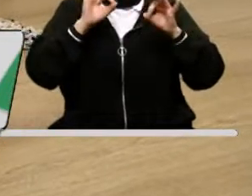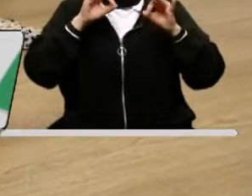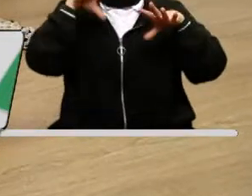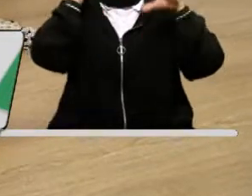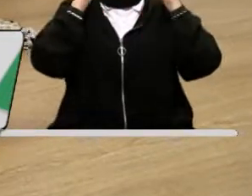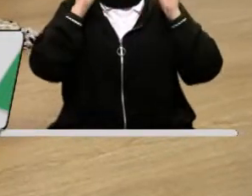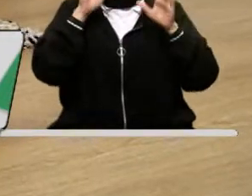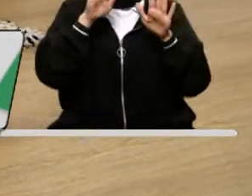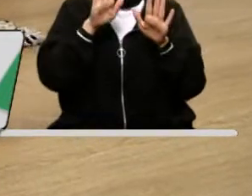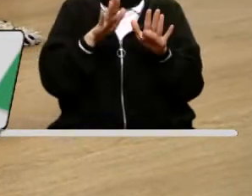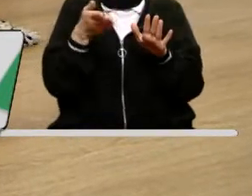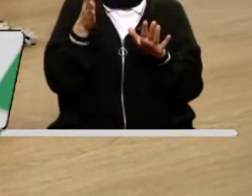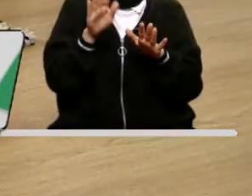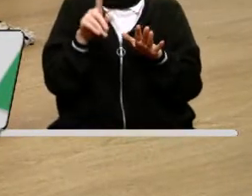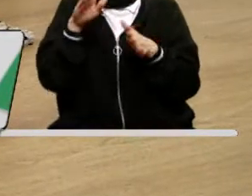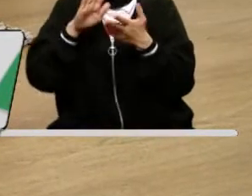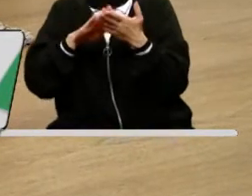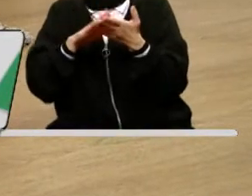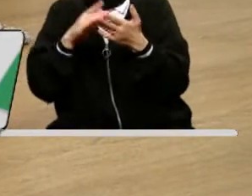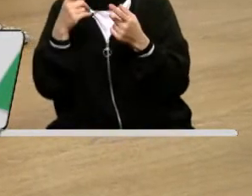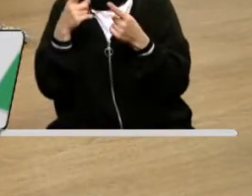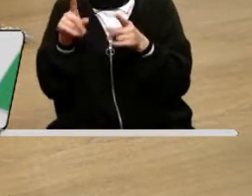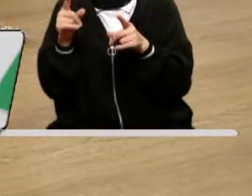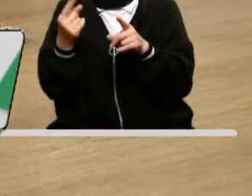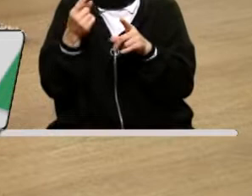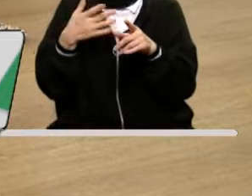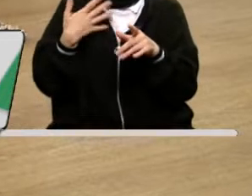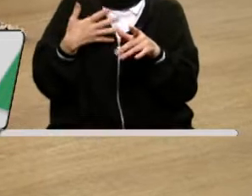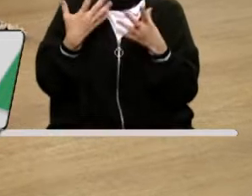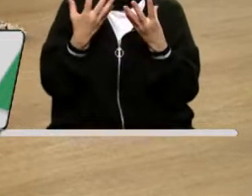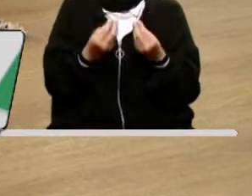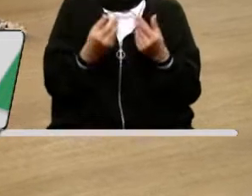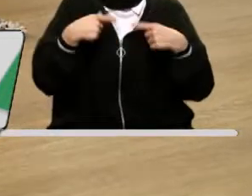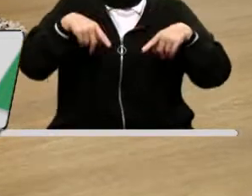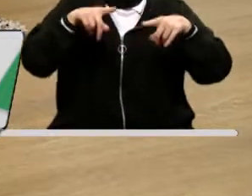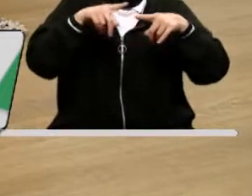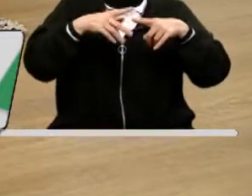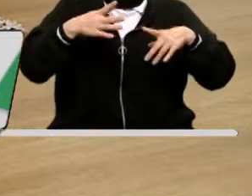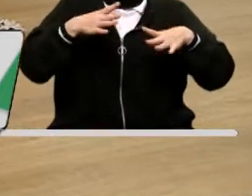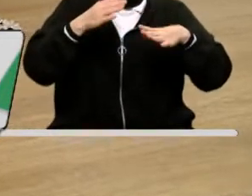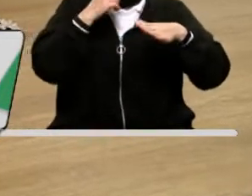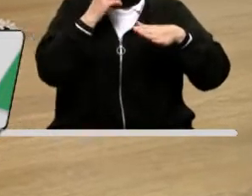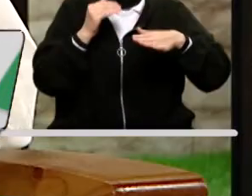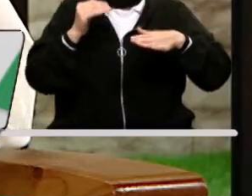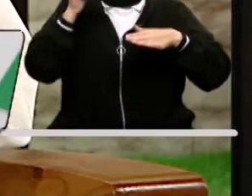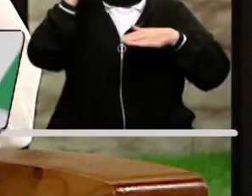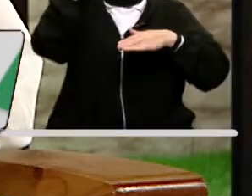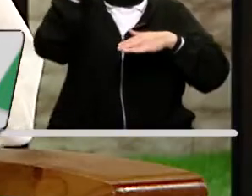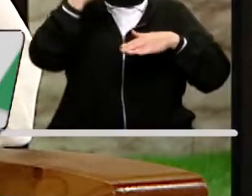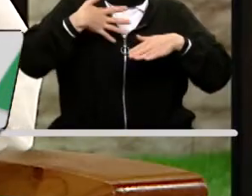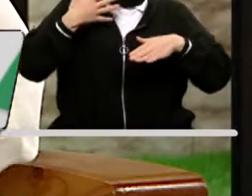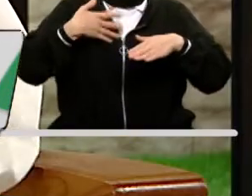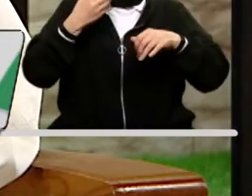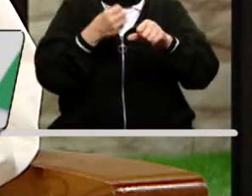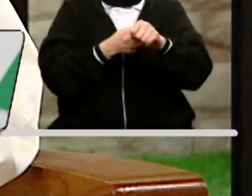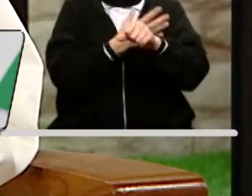girdi. Bir başka arkadaşımızın başka bir alanına girdi. Biz yetişkinler de aslında merak duygumuz ölmediyse, ki zaten ölmesin,